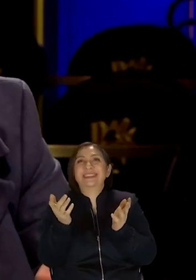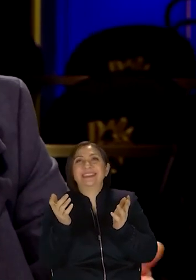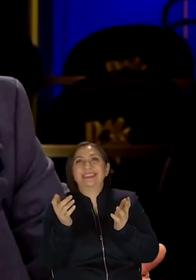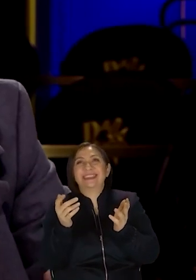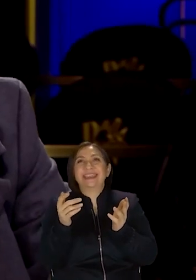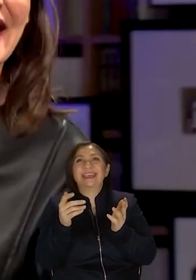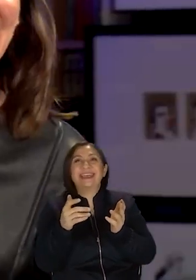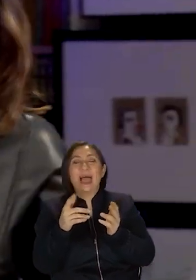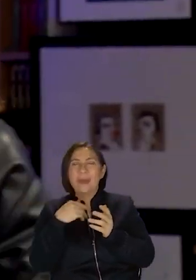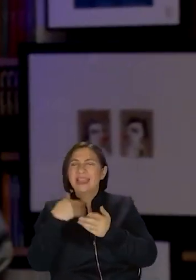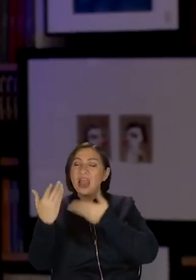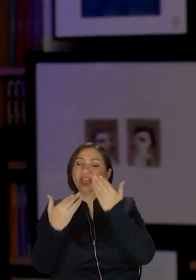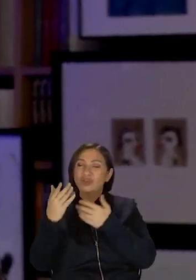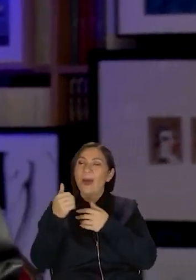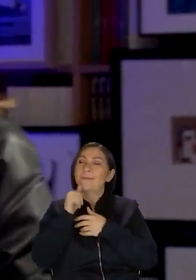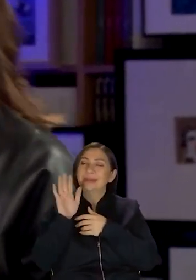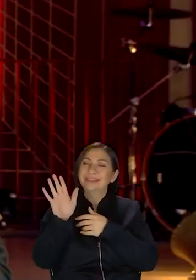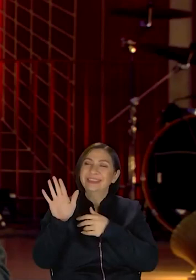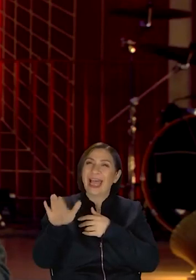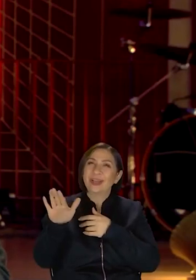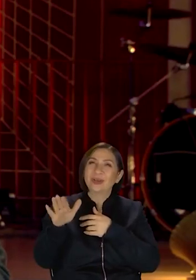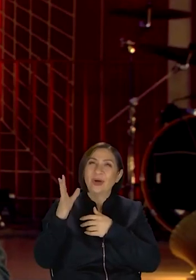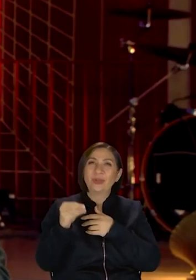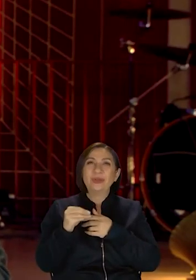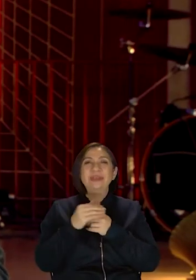Ben sana anlatacağım amca onları bir yere. Tıklıyoruz ona da